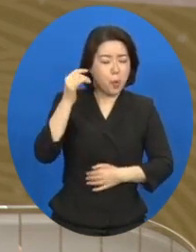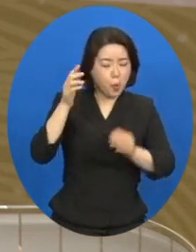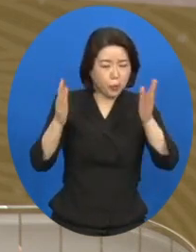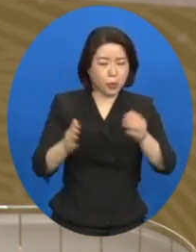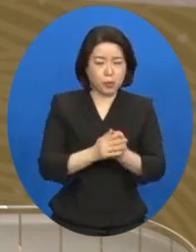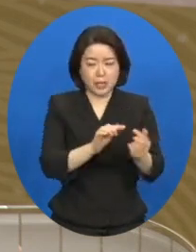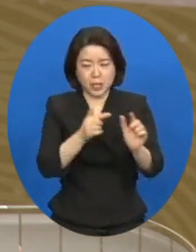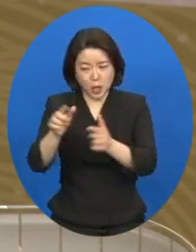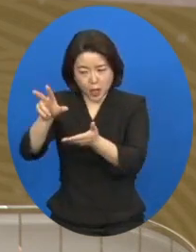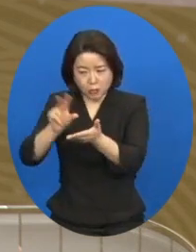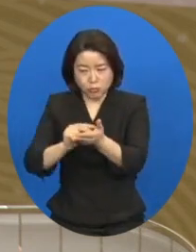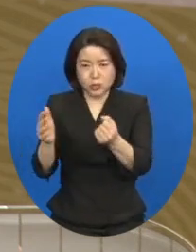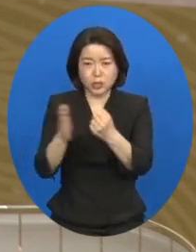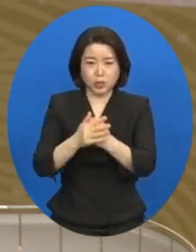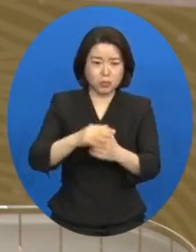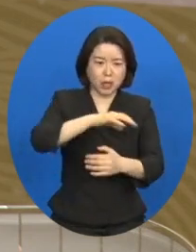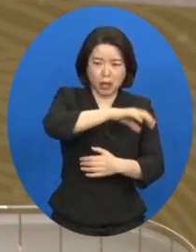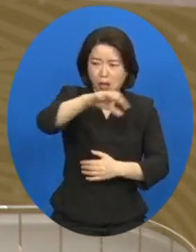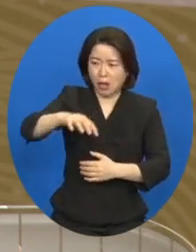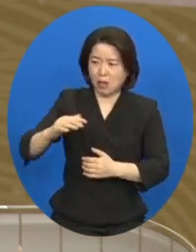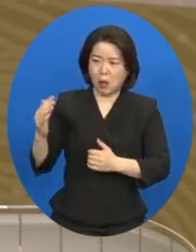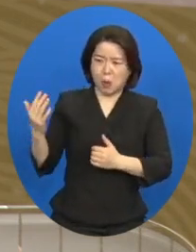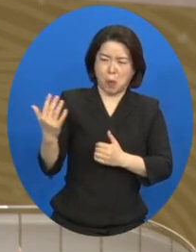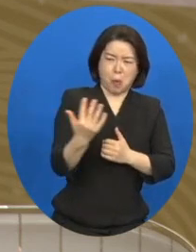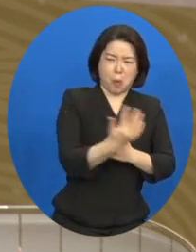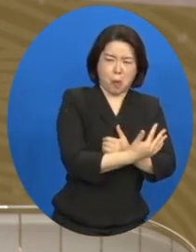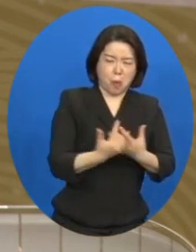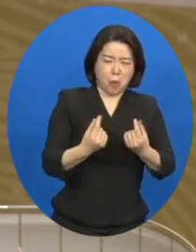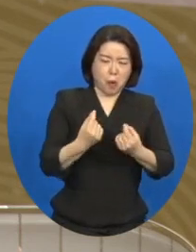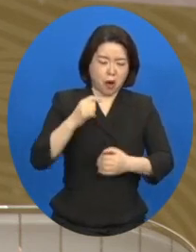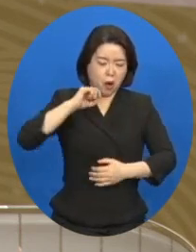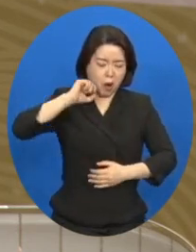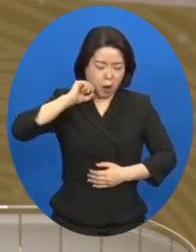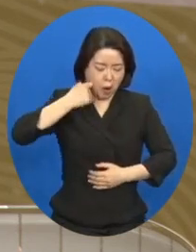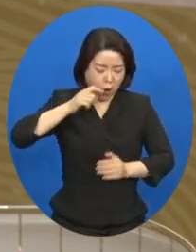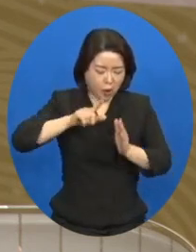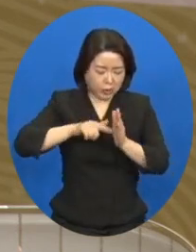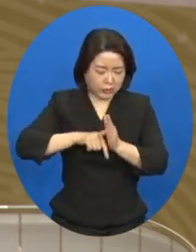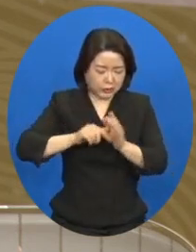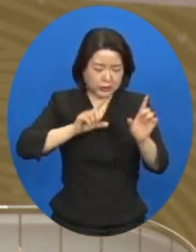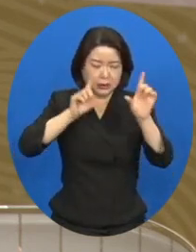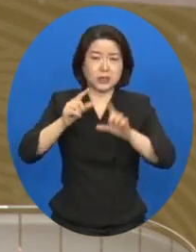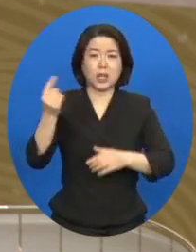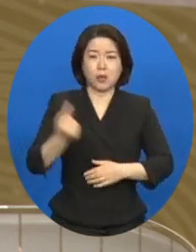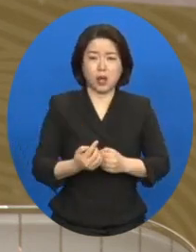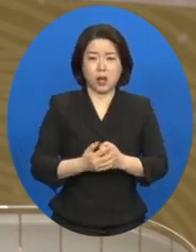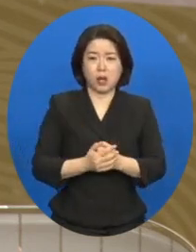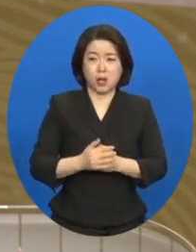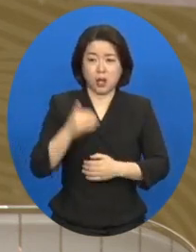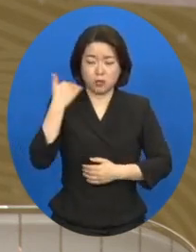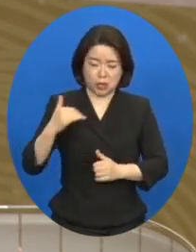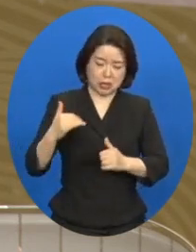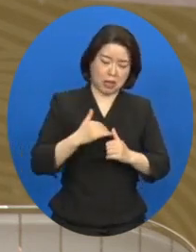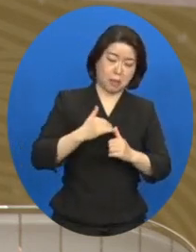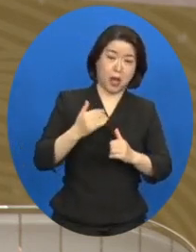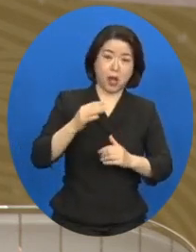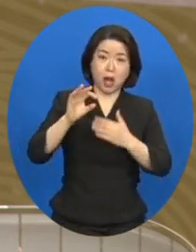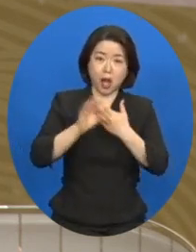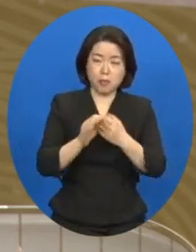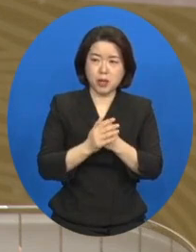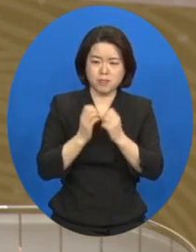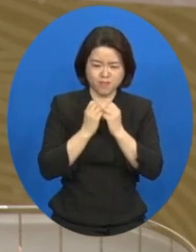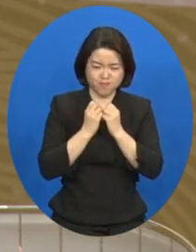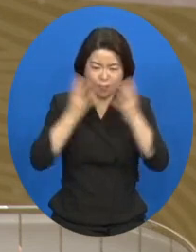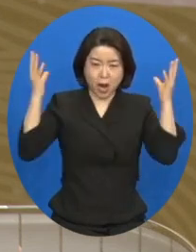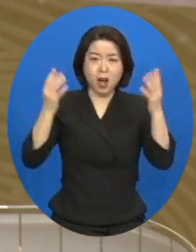여러 가지 문제들로 사방에서 애워쌈을 당하는 듯한 어려운 시간을 보냈습니다. 누가 건드리기만 해도 폭발할